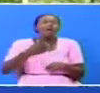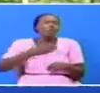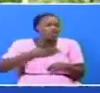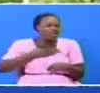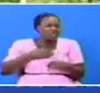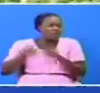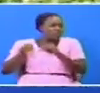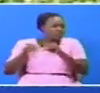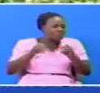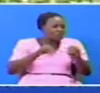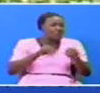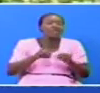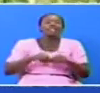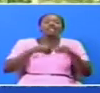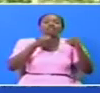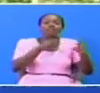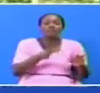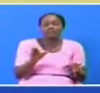atuhani na atutoki.